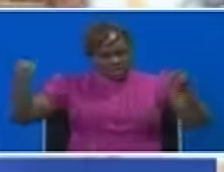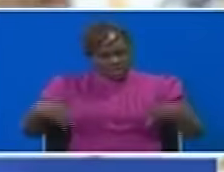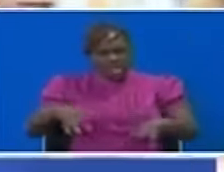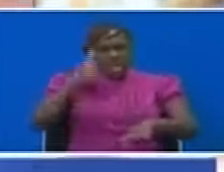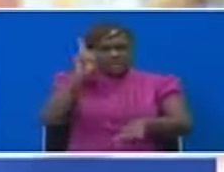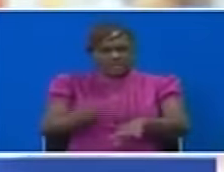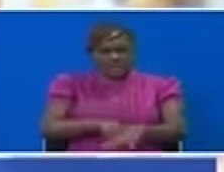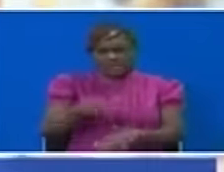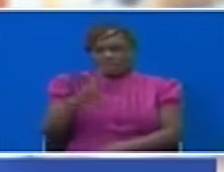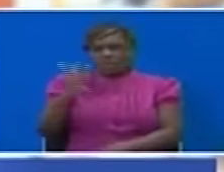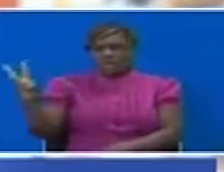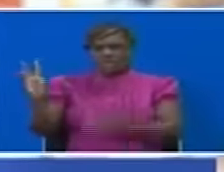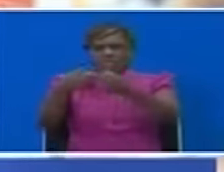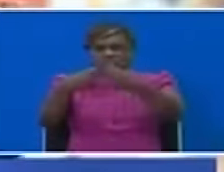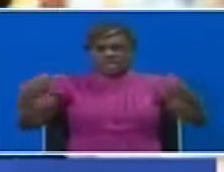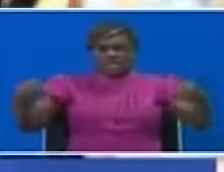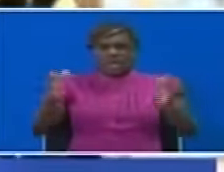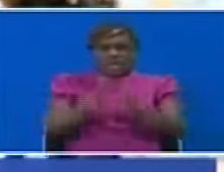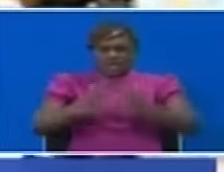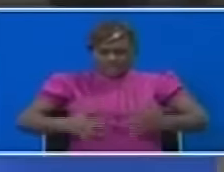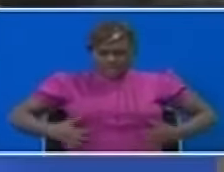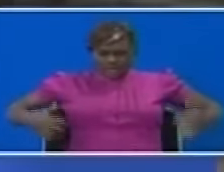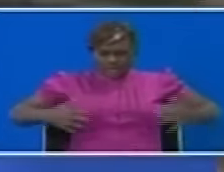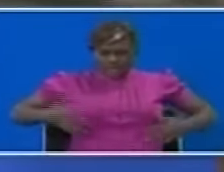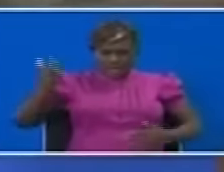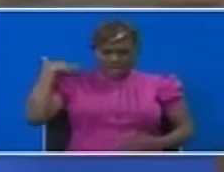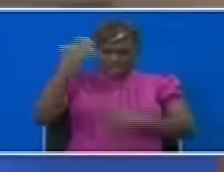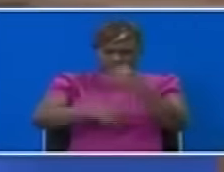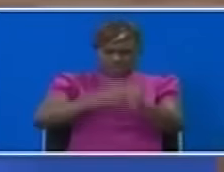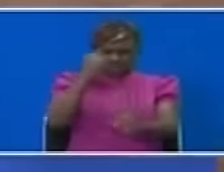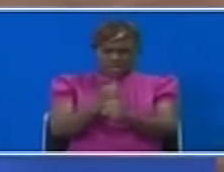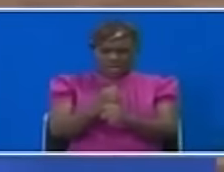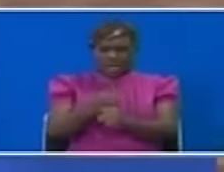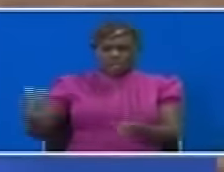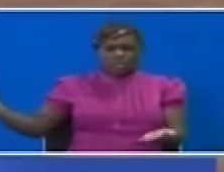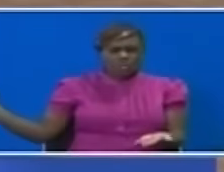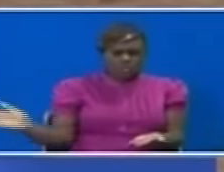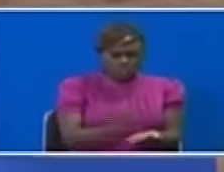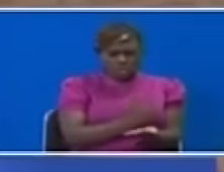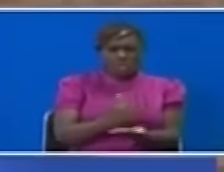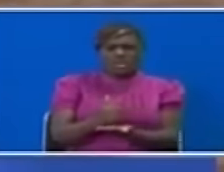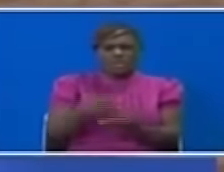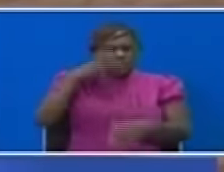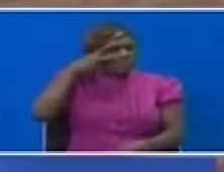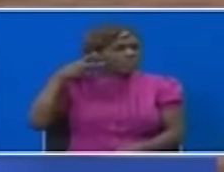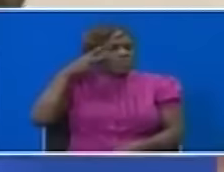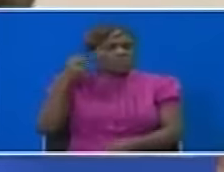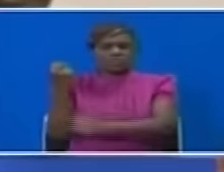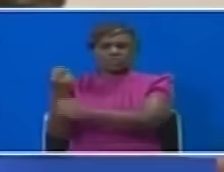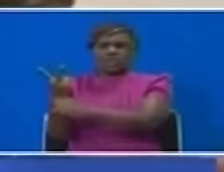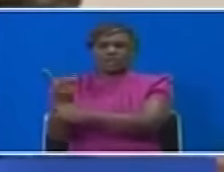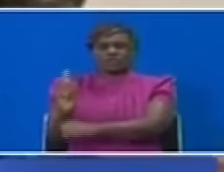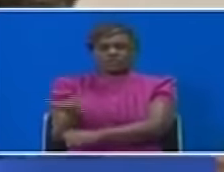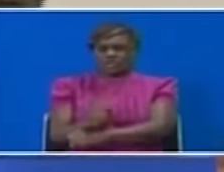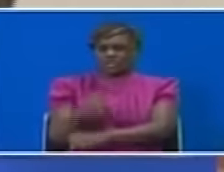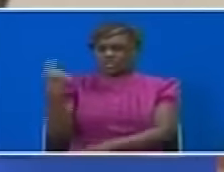wakati wa shambulizi la Westgate na chuo cha Garissa mwaka jana, kwa kuwafagia magaidi katika muda wa dakika 12 pekee.